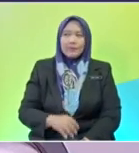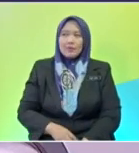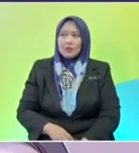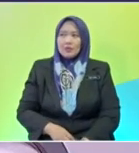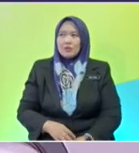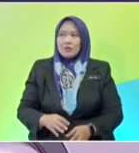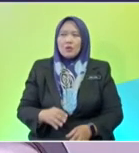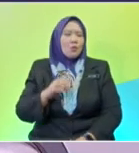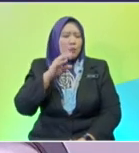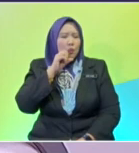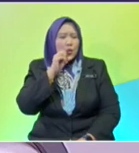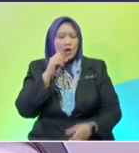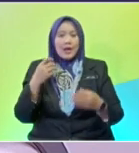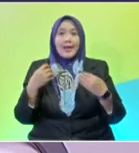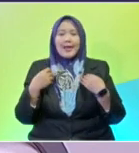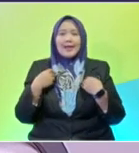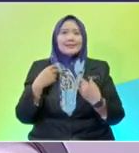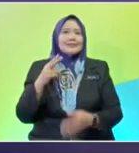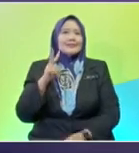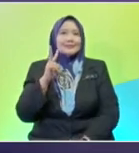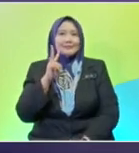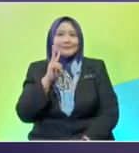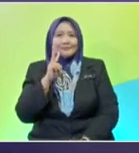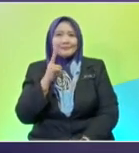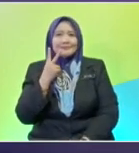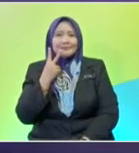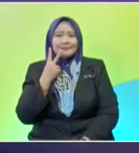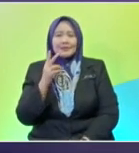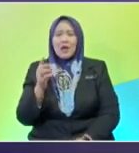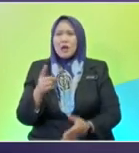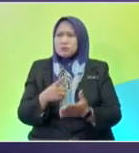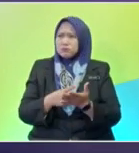kandungan vitamin apa dalam buah Oreo rasanya